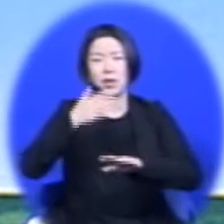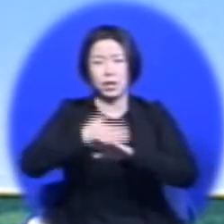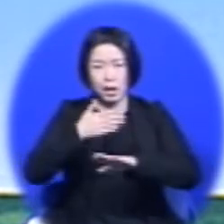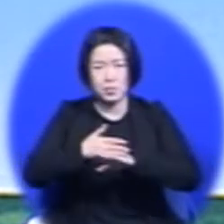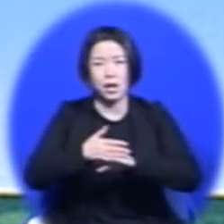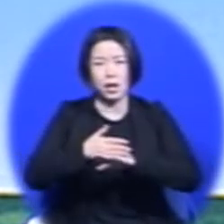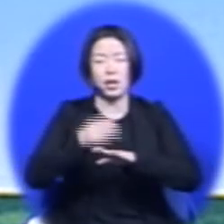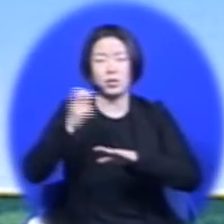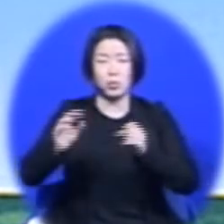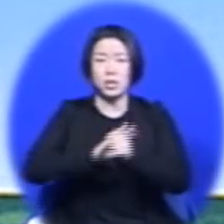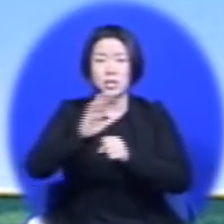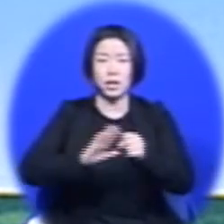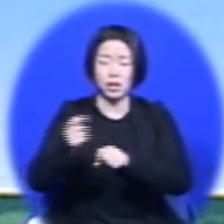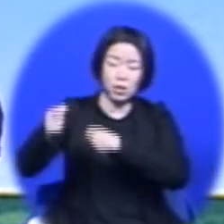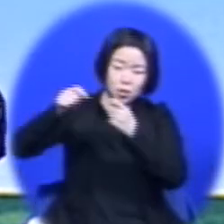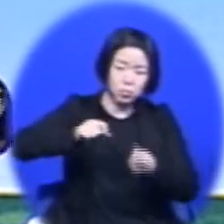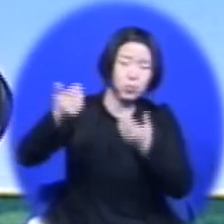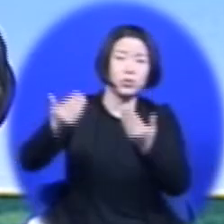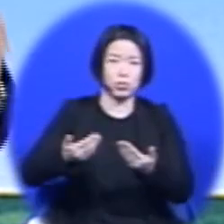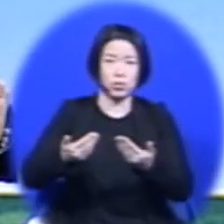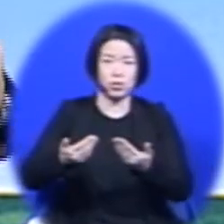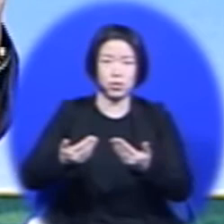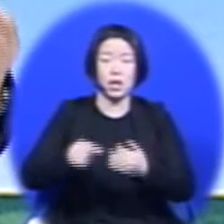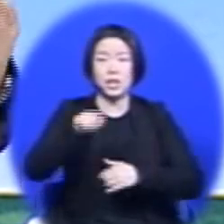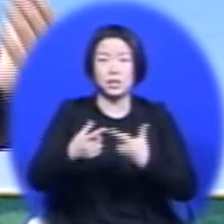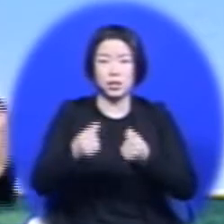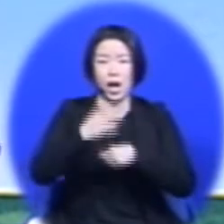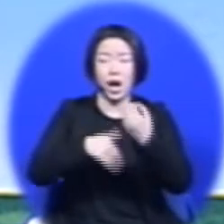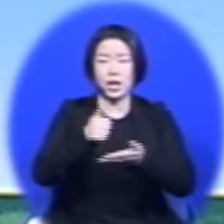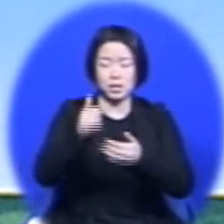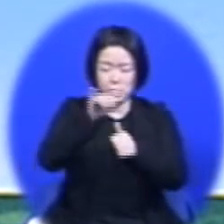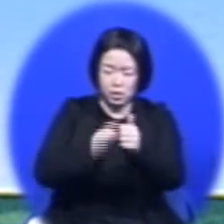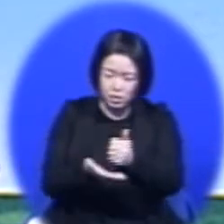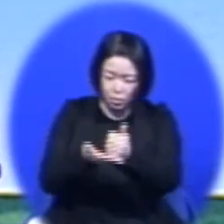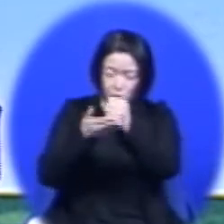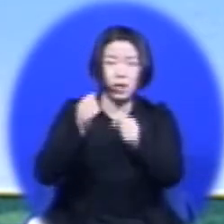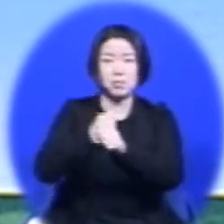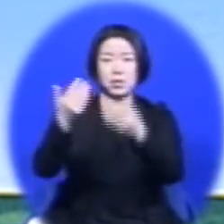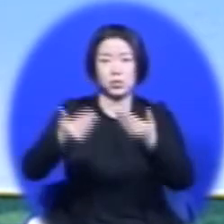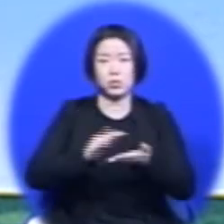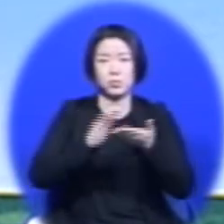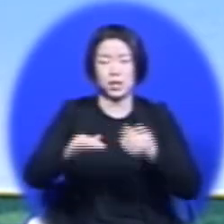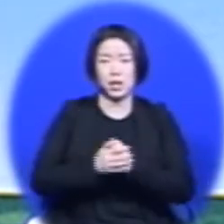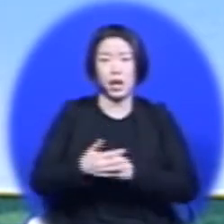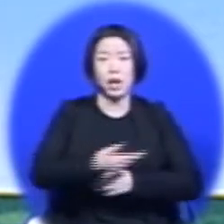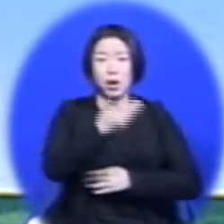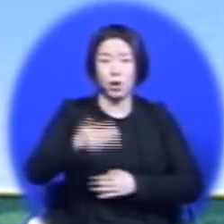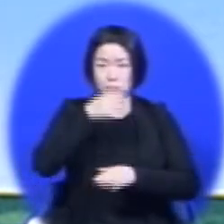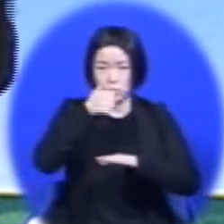그리고 사랑을 부어주셔서 그렇게 하나님을 섬기게 하십니다. 여러분, 죄도